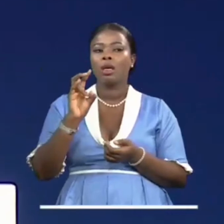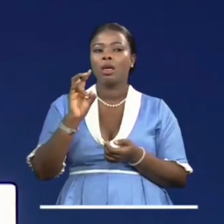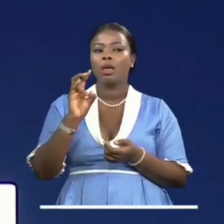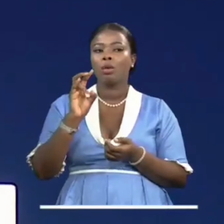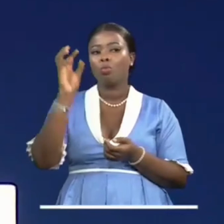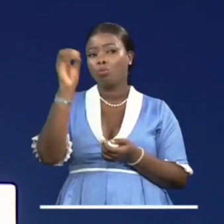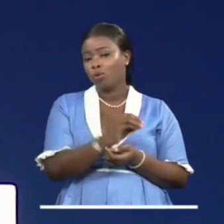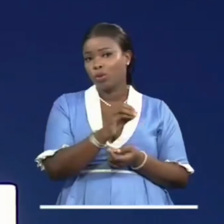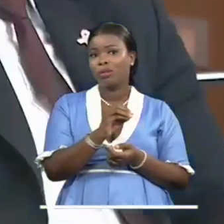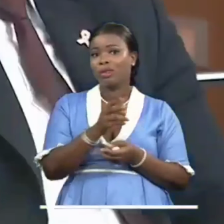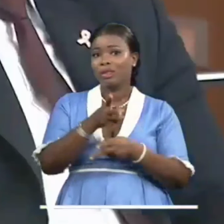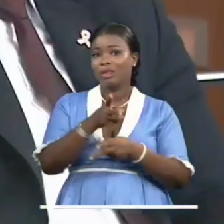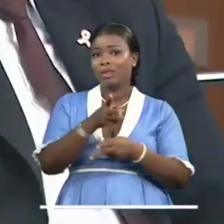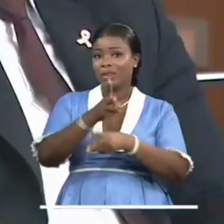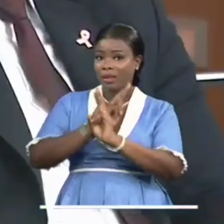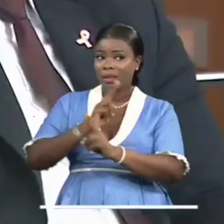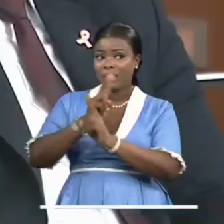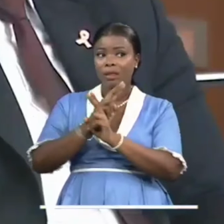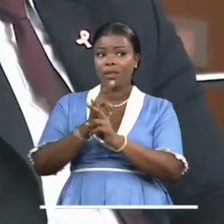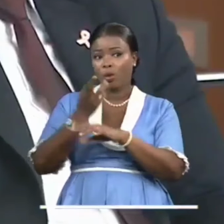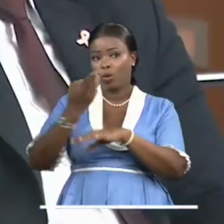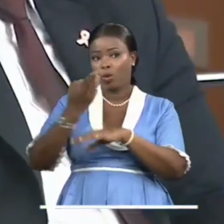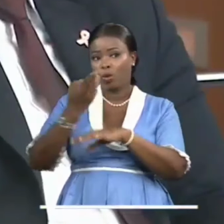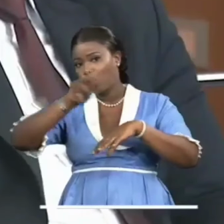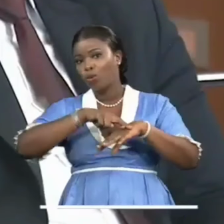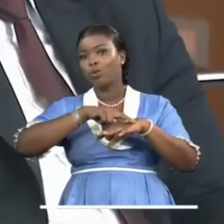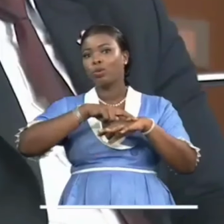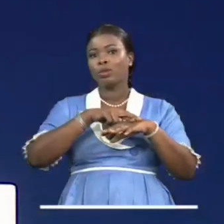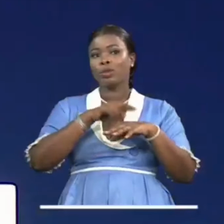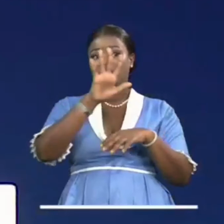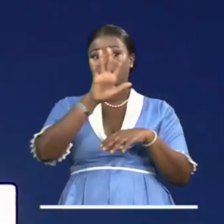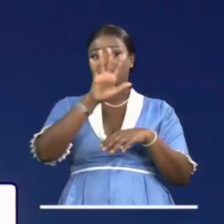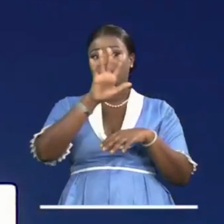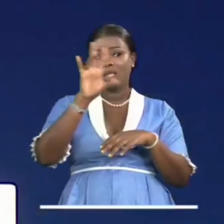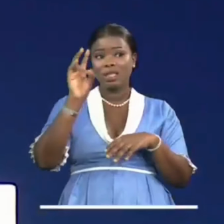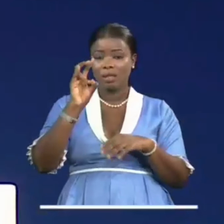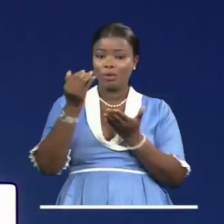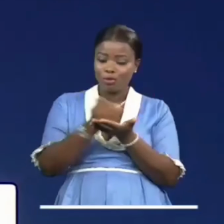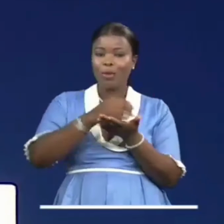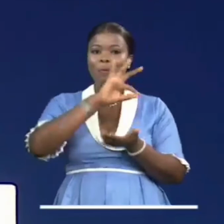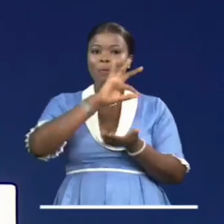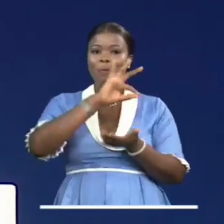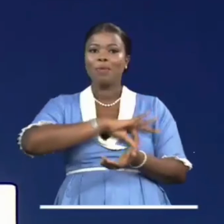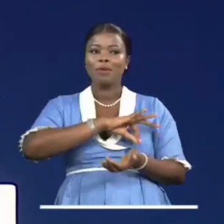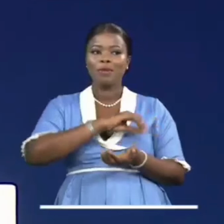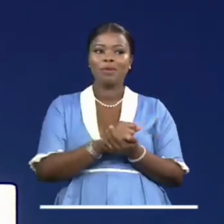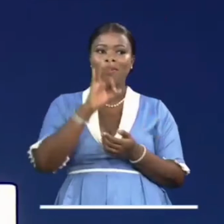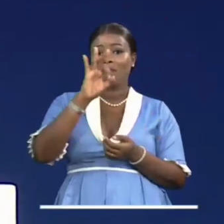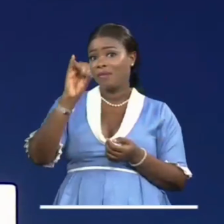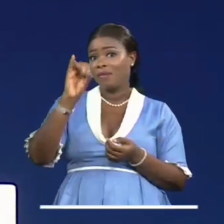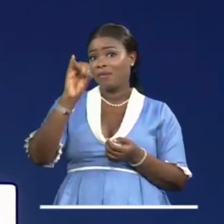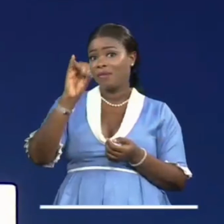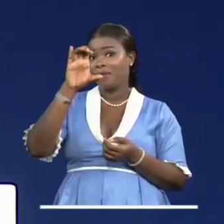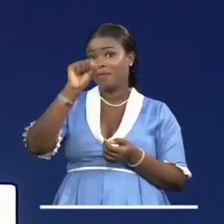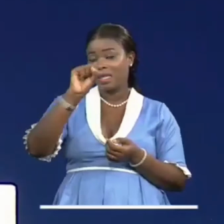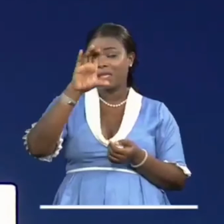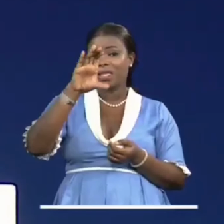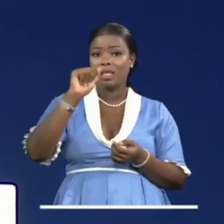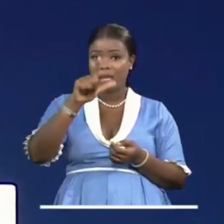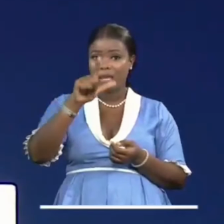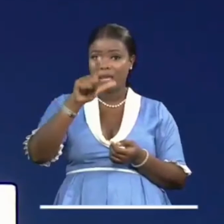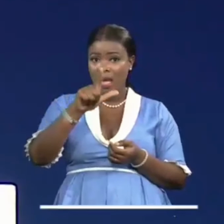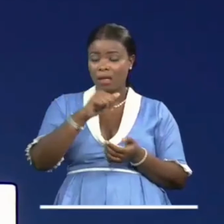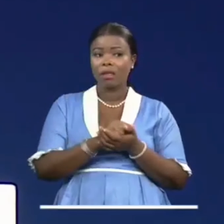c'est extraordinaire 57 % des recettes mobilisées quand je dis recette c'est fiscale et non fiscal on servit